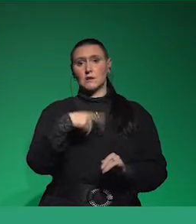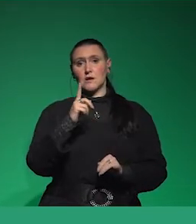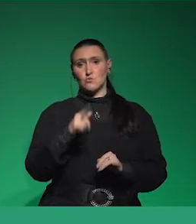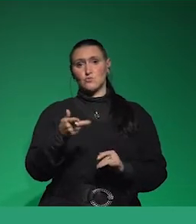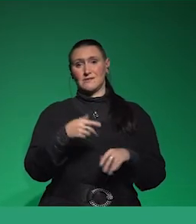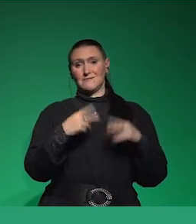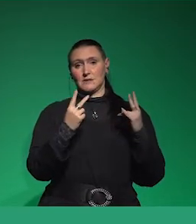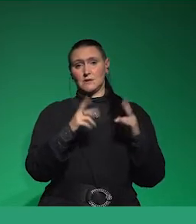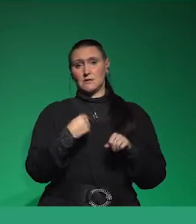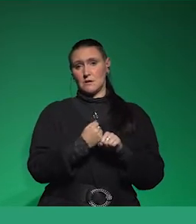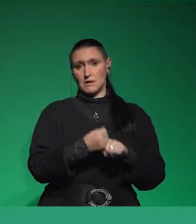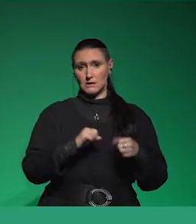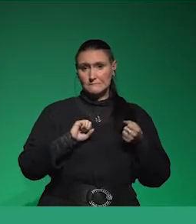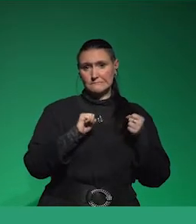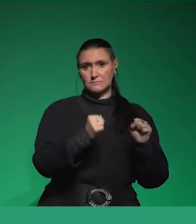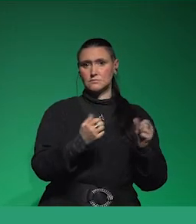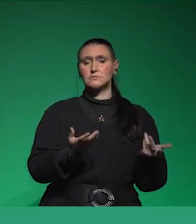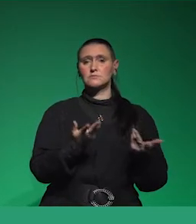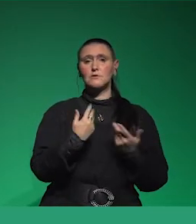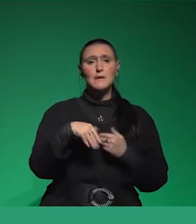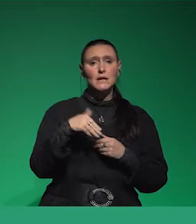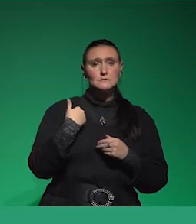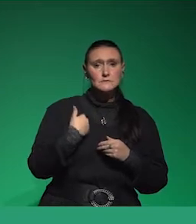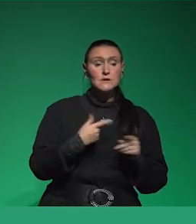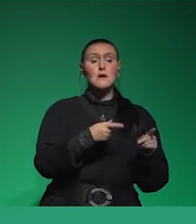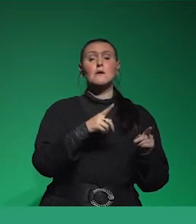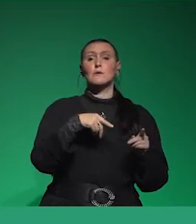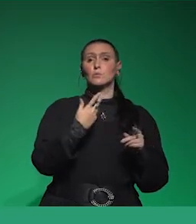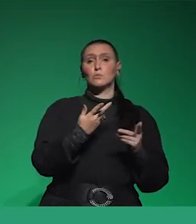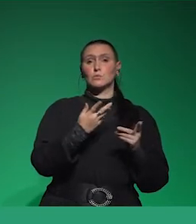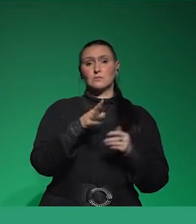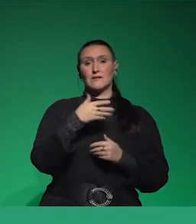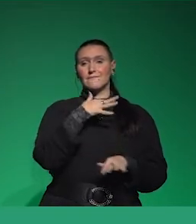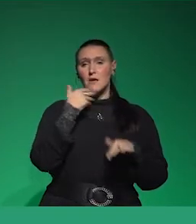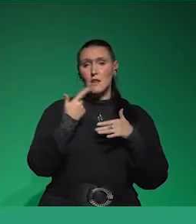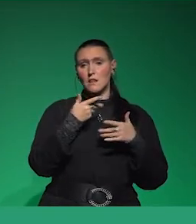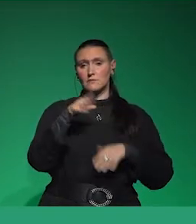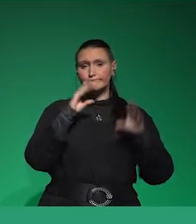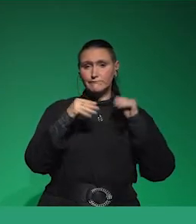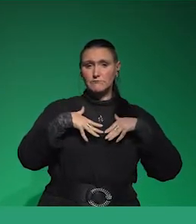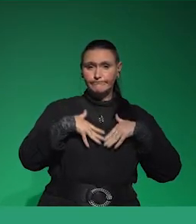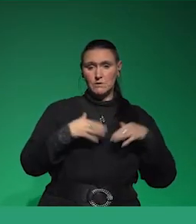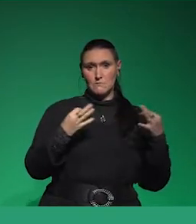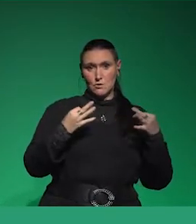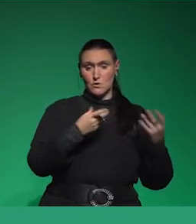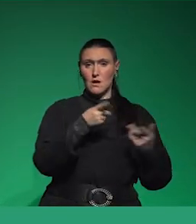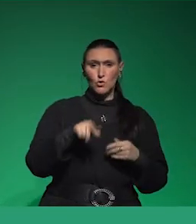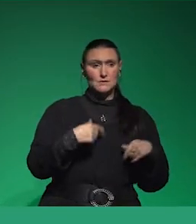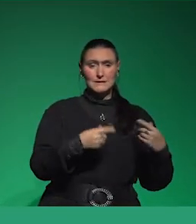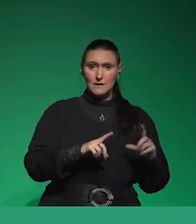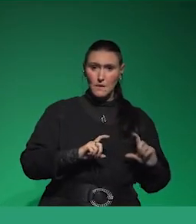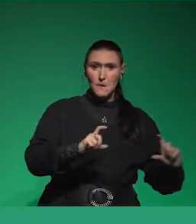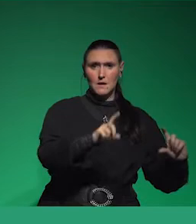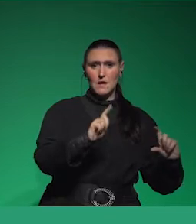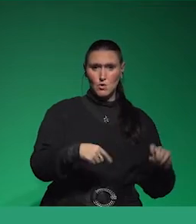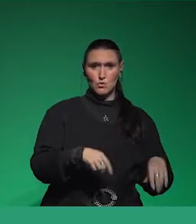Erfahrung, um diese Setzlinge dann auch wirklich zum Erfolg zu führen. Also, dass sie anwachsen, dass